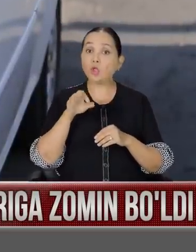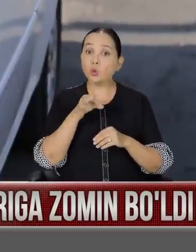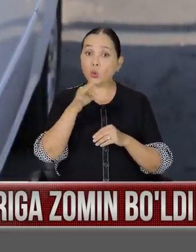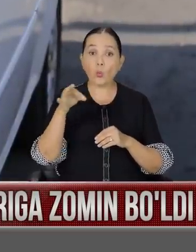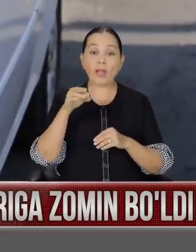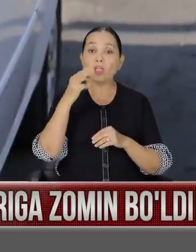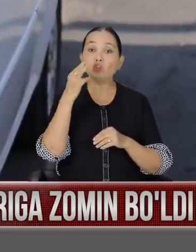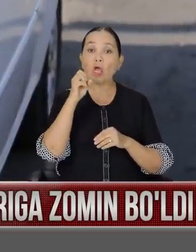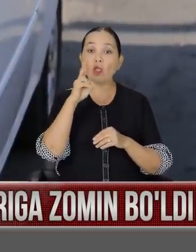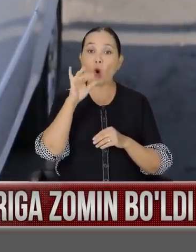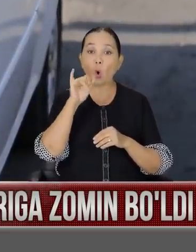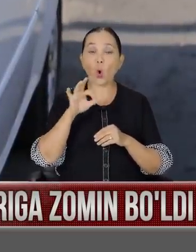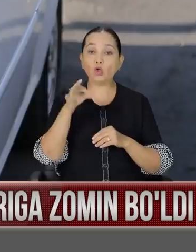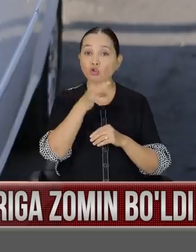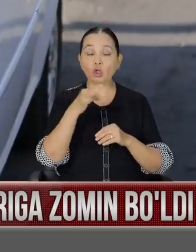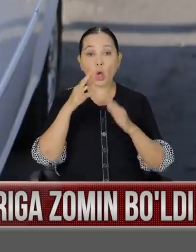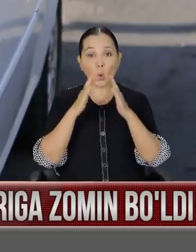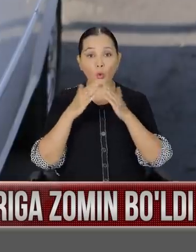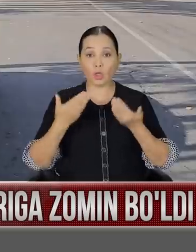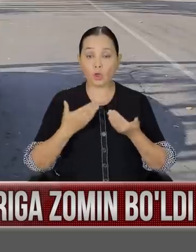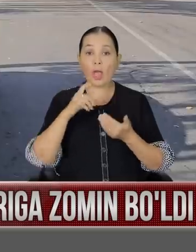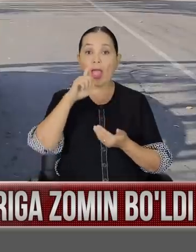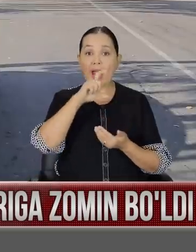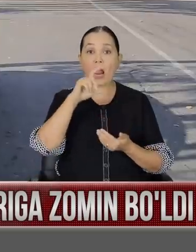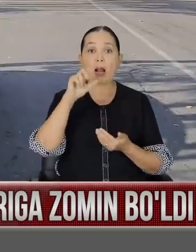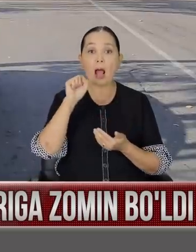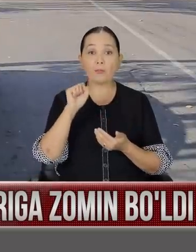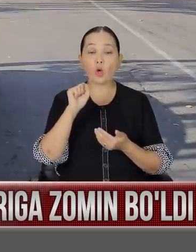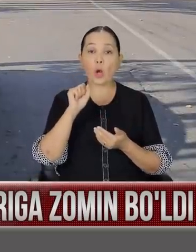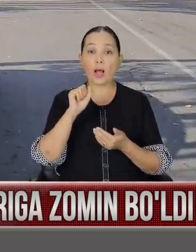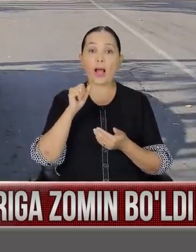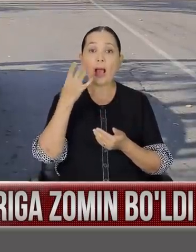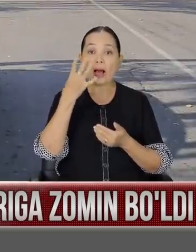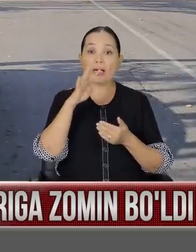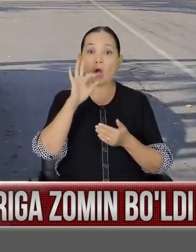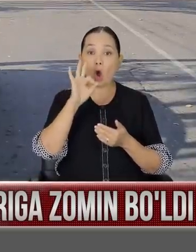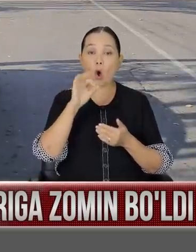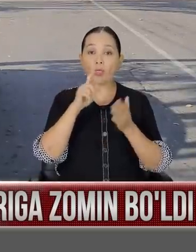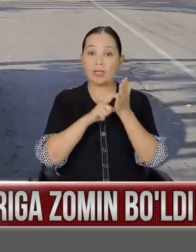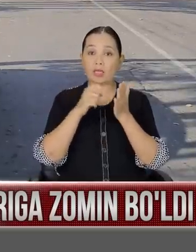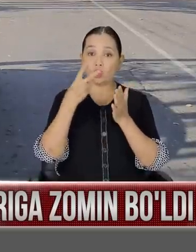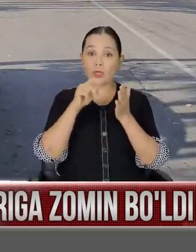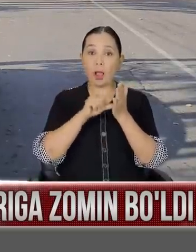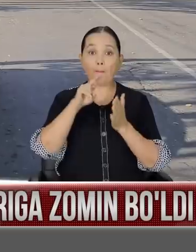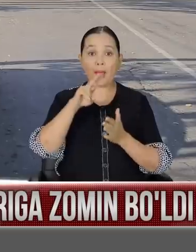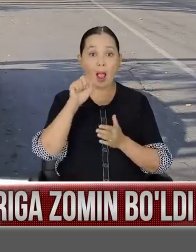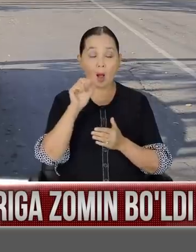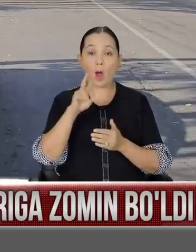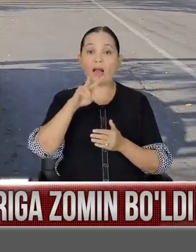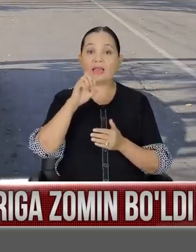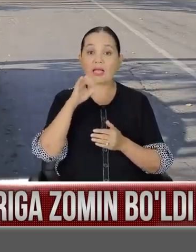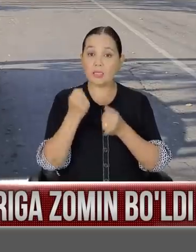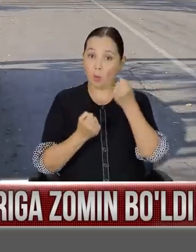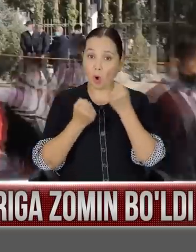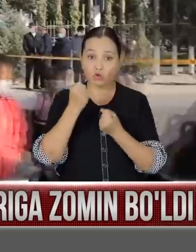tumanning Shaytonko'l qishlog'i raqamsiz uyida yashovchi Elyor Abdurahmonov davlat raqami 40O 726P bo'lgan